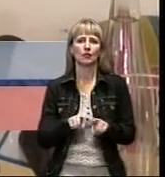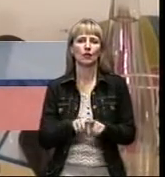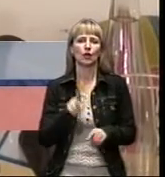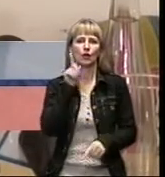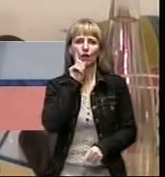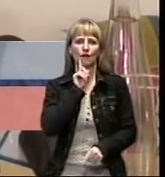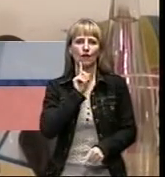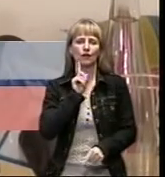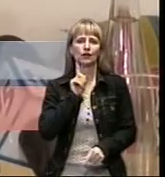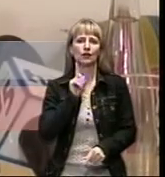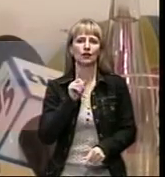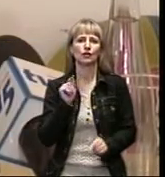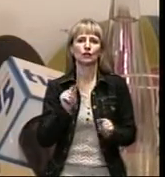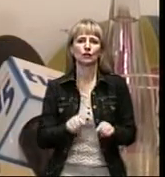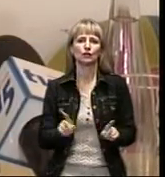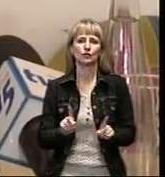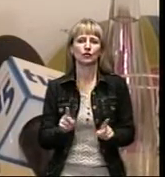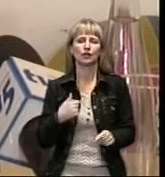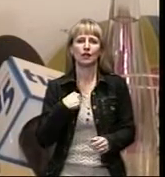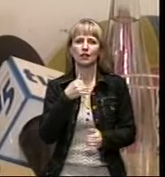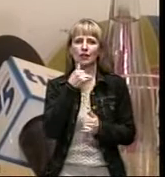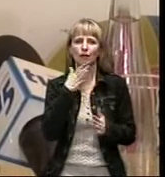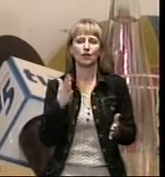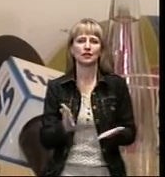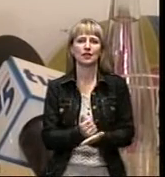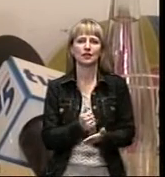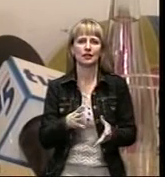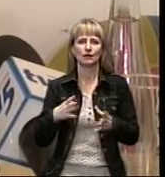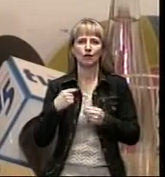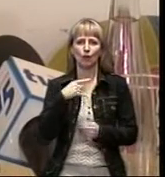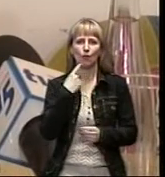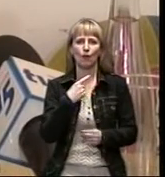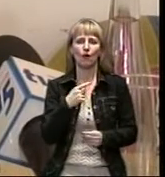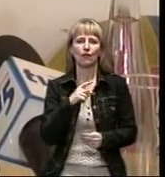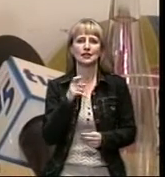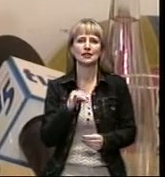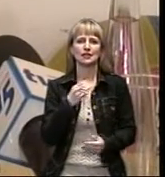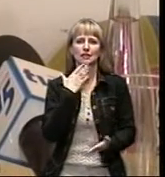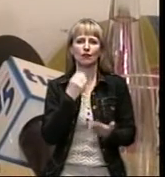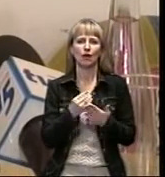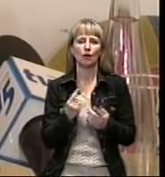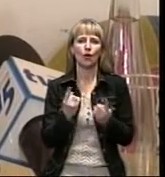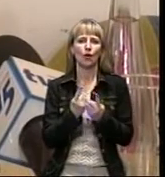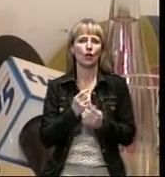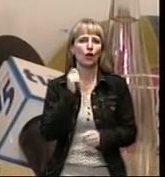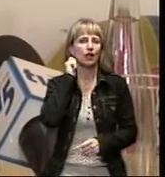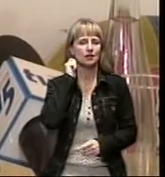комфортно, тому що я не могла знайти спільної мови зі своїми